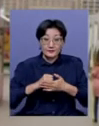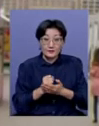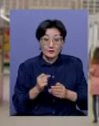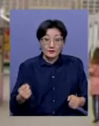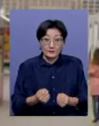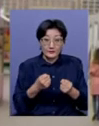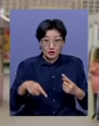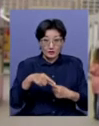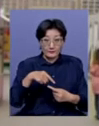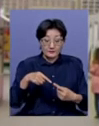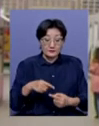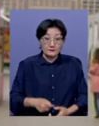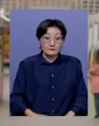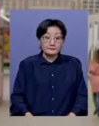поддержки бизнеса